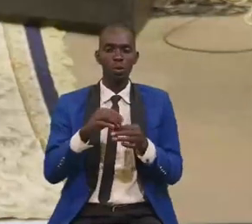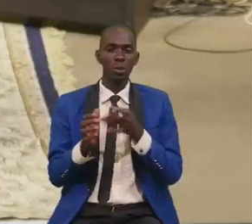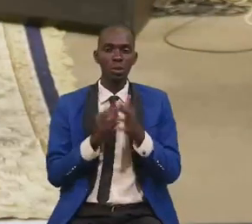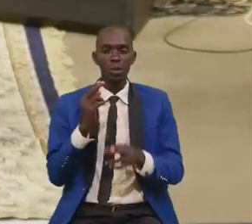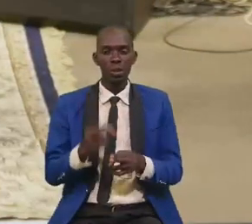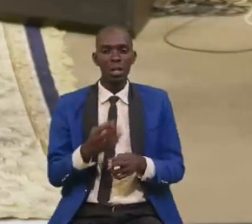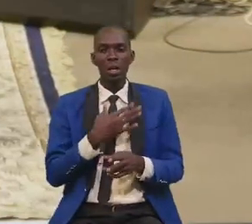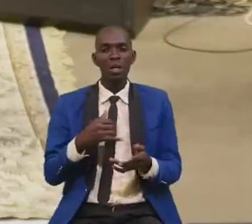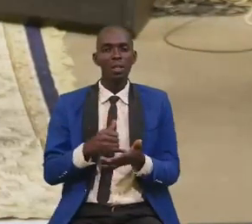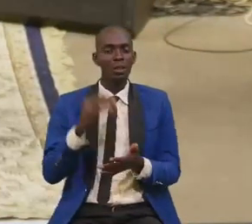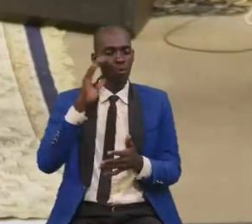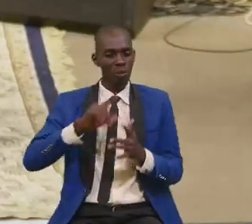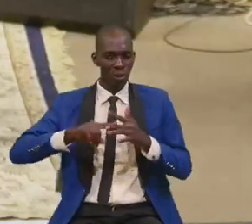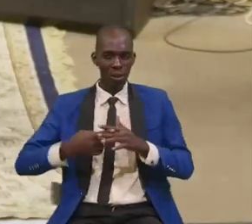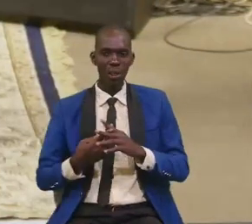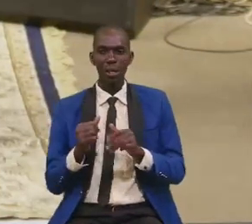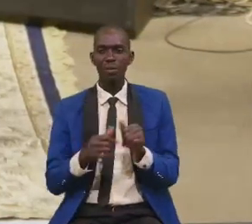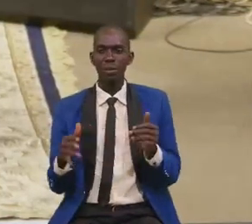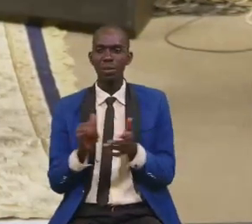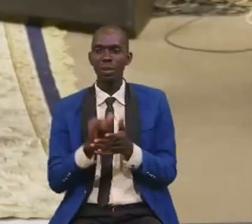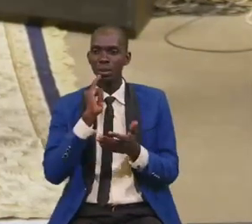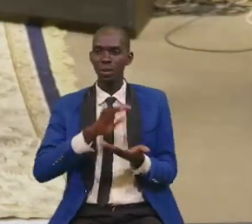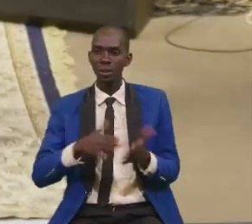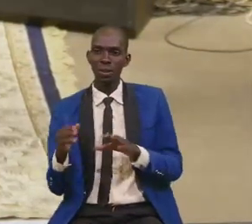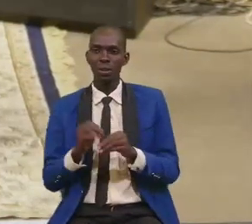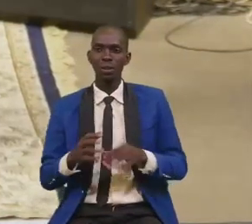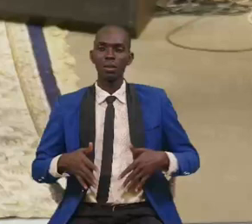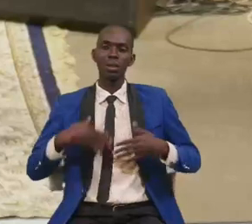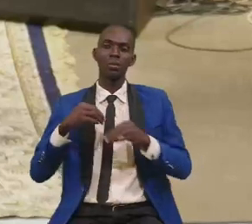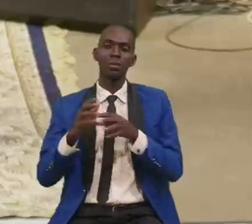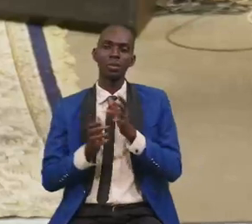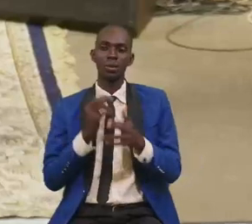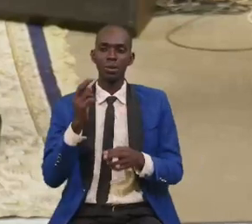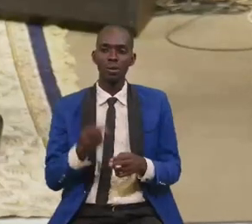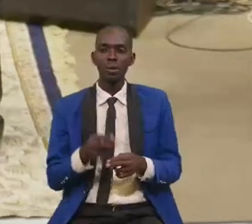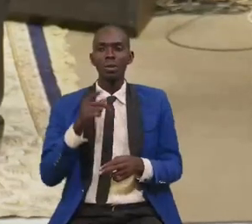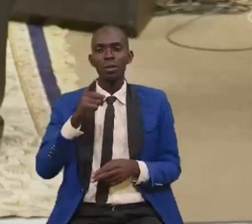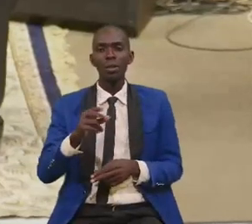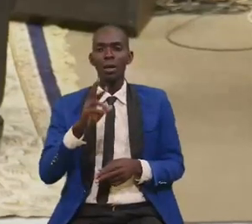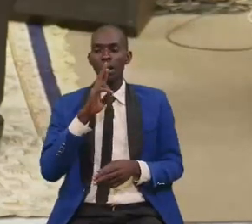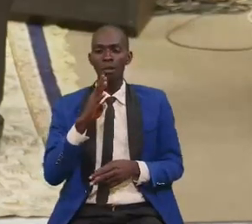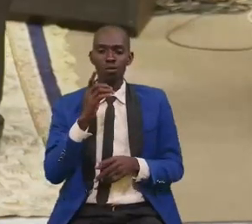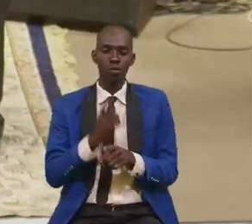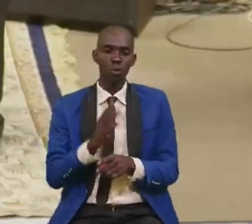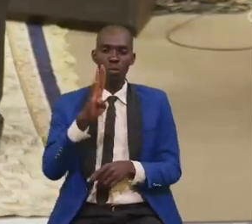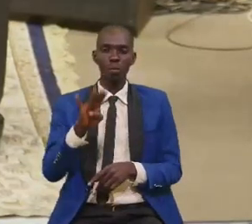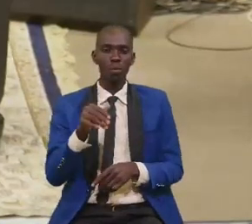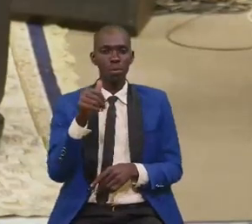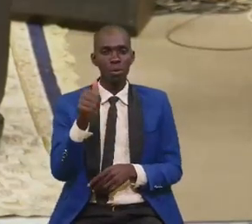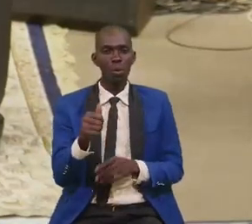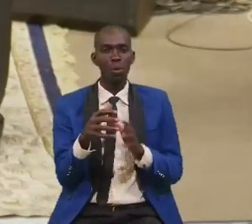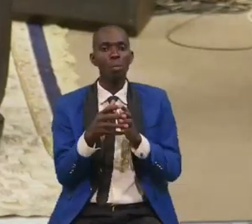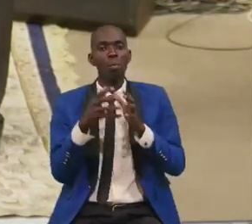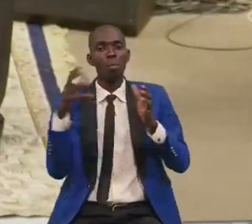est mort et dormant dans ta vie au nom de Jésus. Tu es fou, Paul. Ton grand